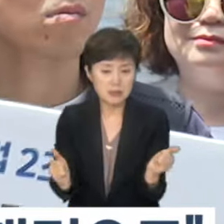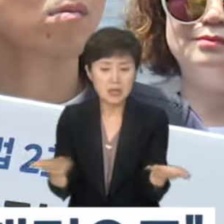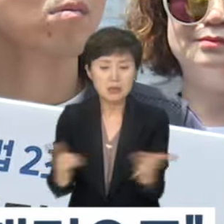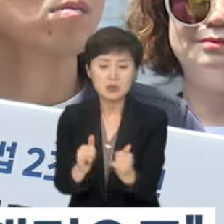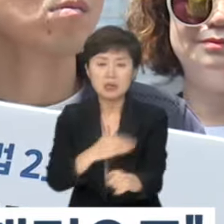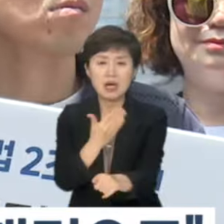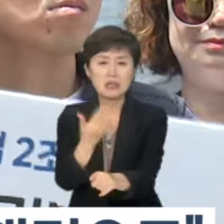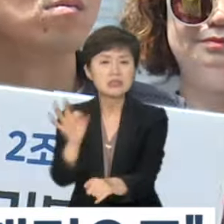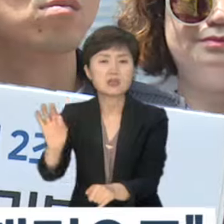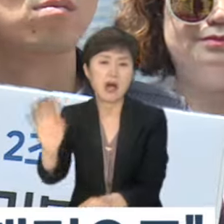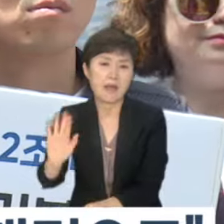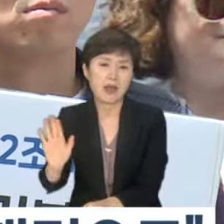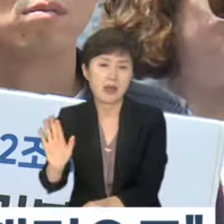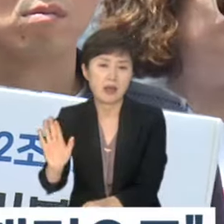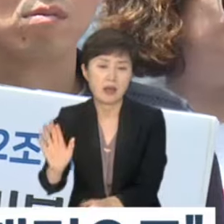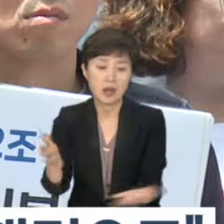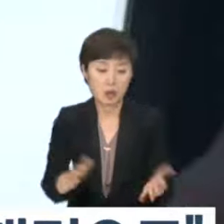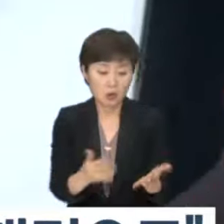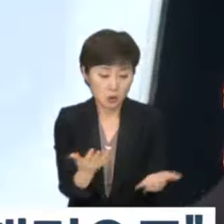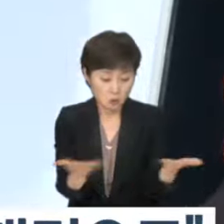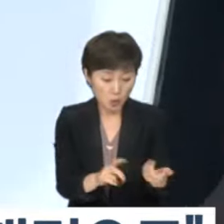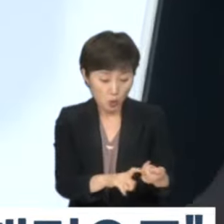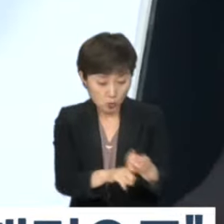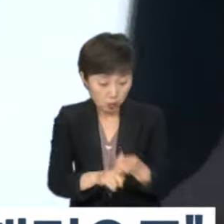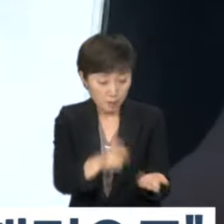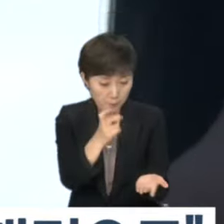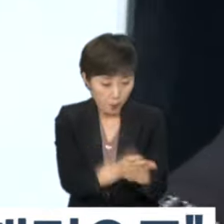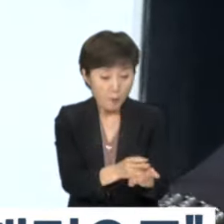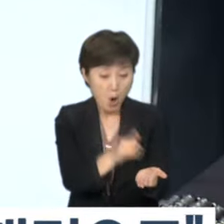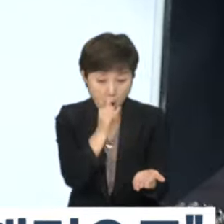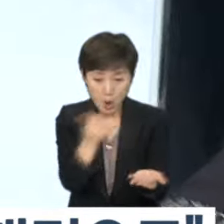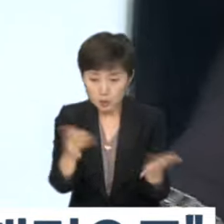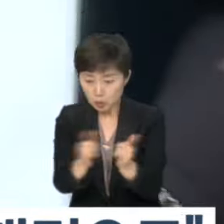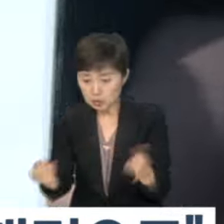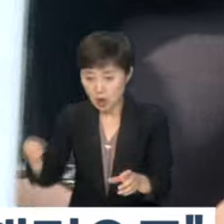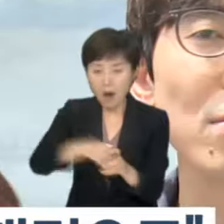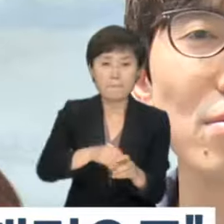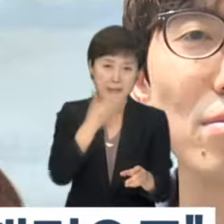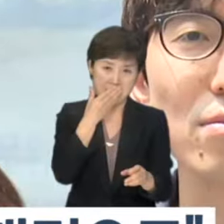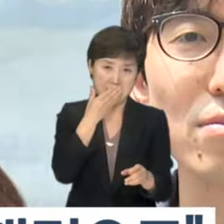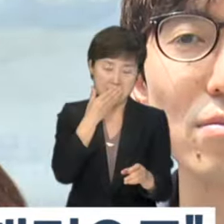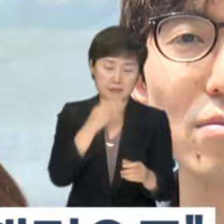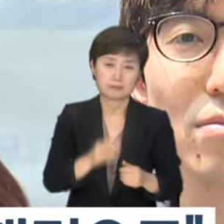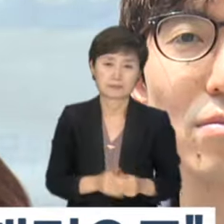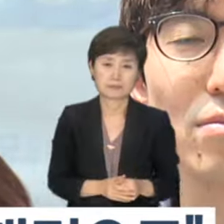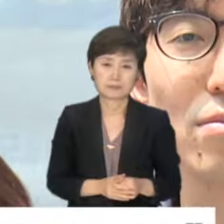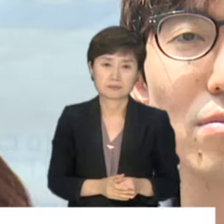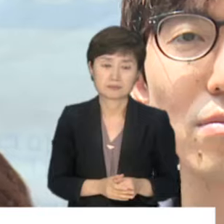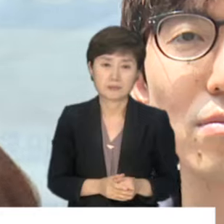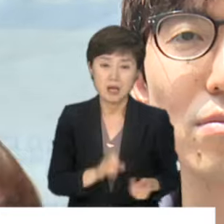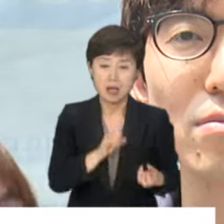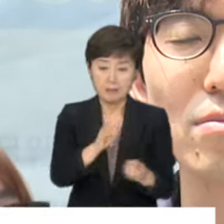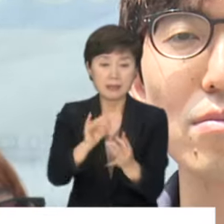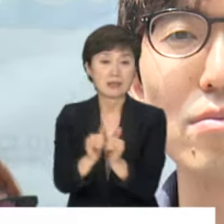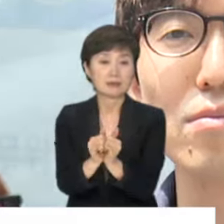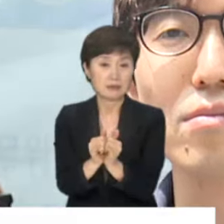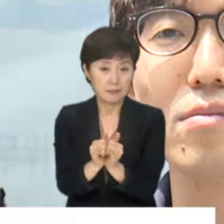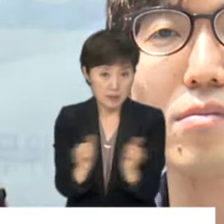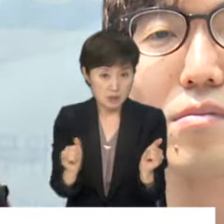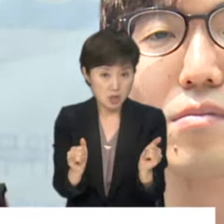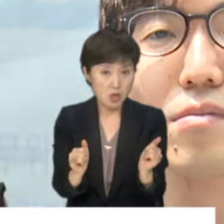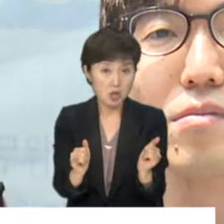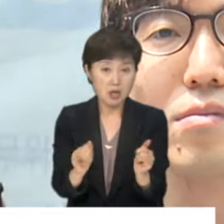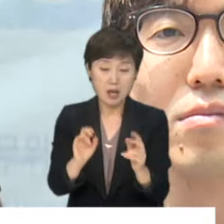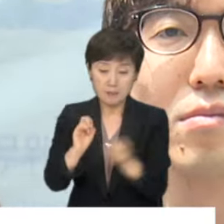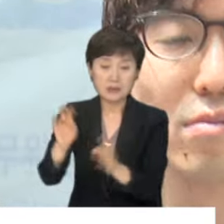않는 이들은 노조법 개정을 통해 노동자성을 보장해달라고 요구하고 있습니다. 사용자들이, 배달 플랫폼사들이